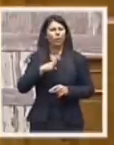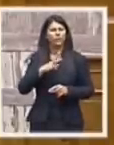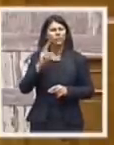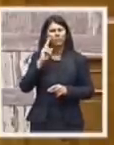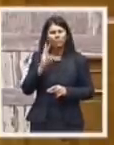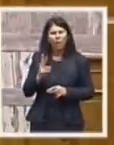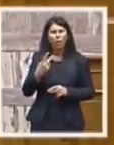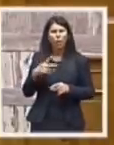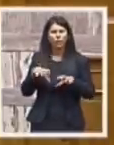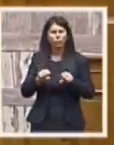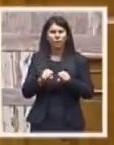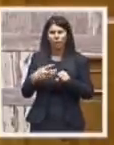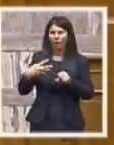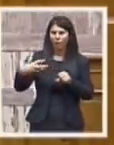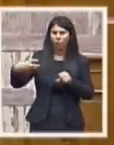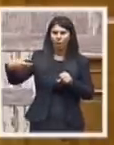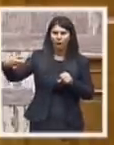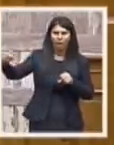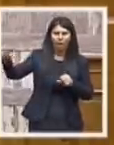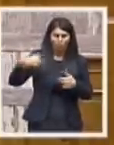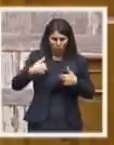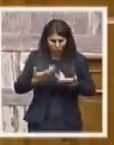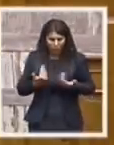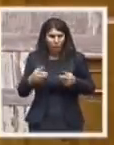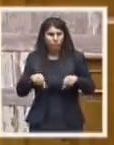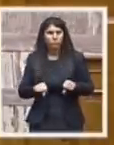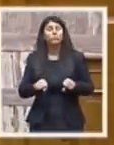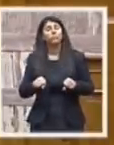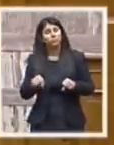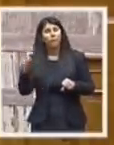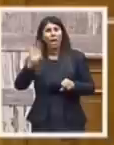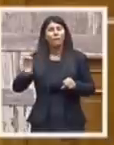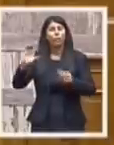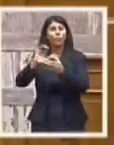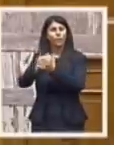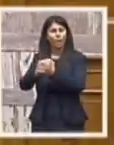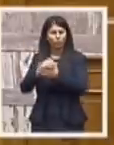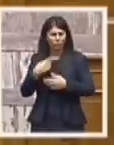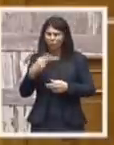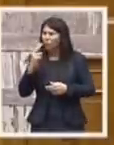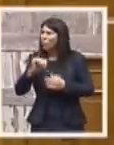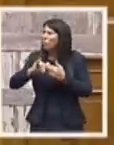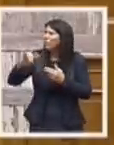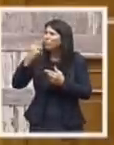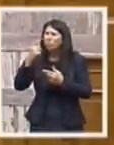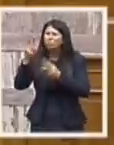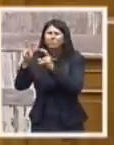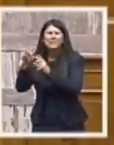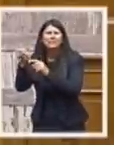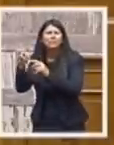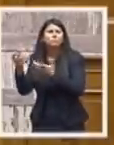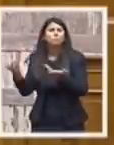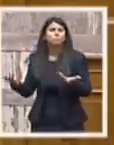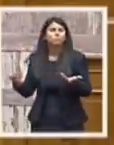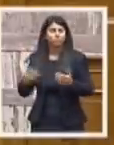όλο και απομακρύνεται από αυτόν και ως ένα σημείο η Ευρωπαϊκή Ενοποίηση περνά παρατήρητη από τον ίδιο. Το γεγονός αυτό